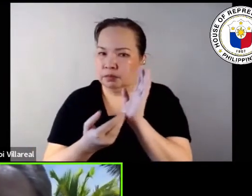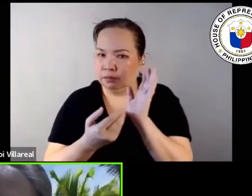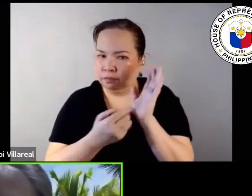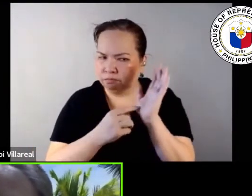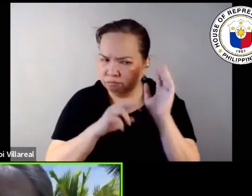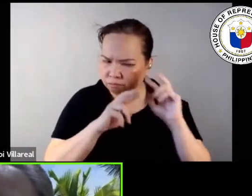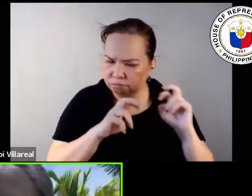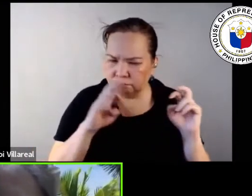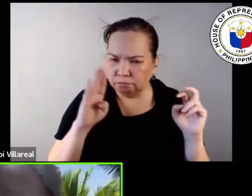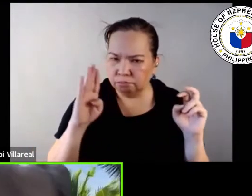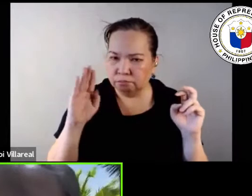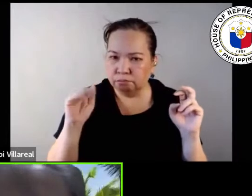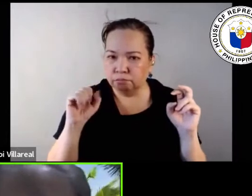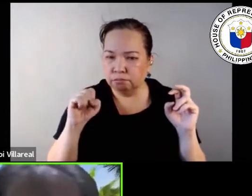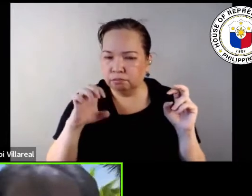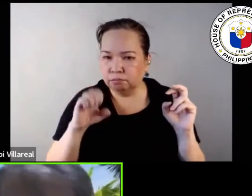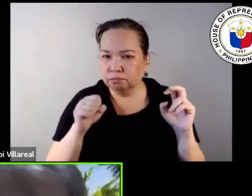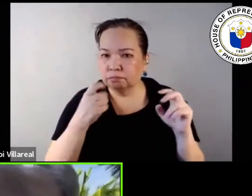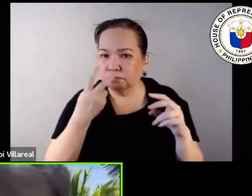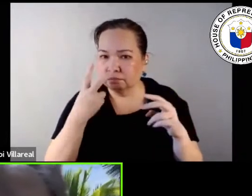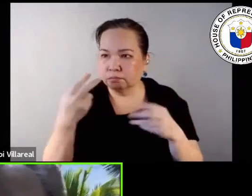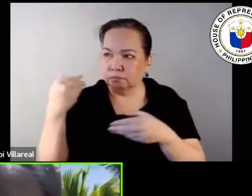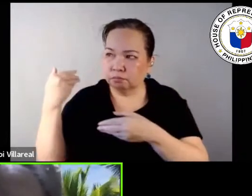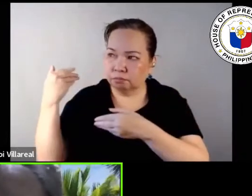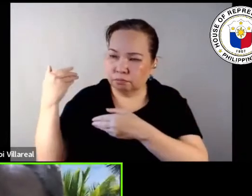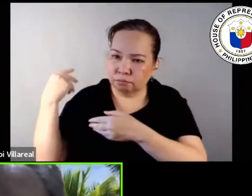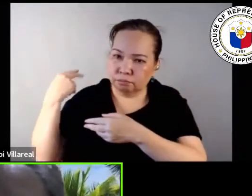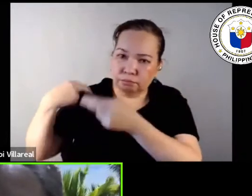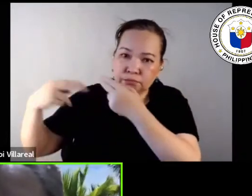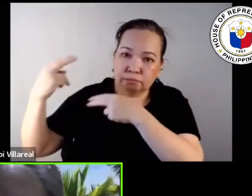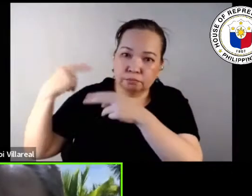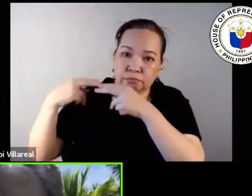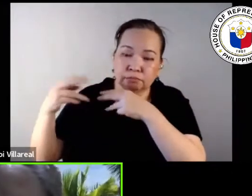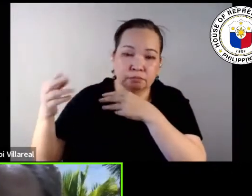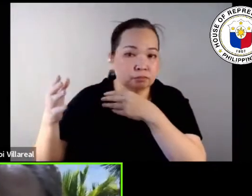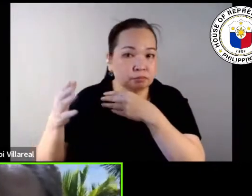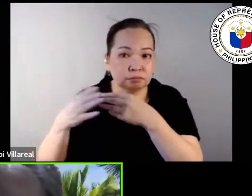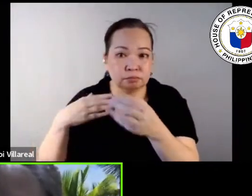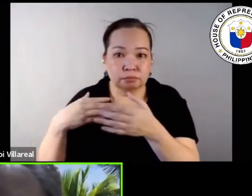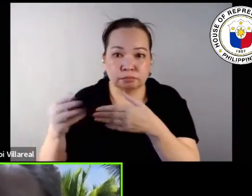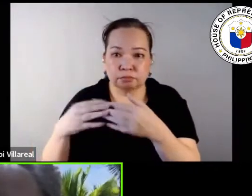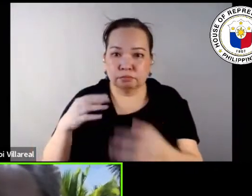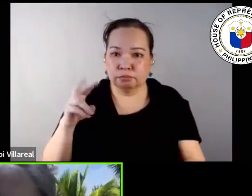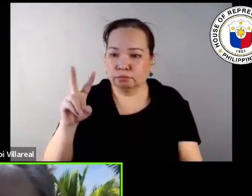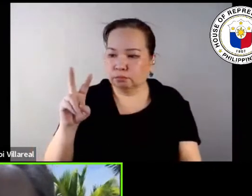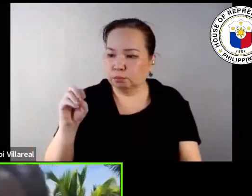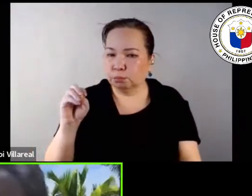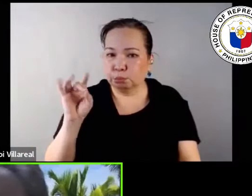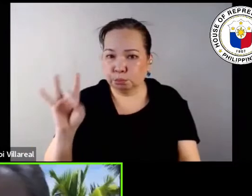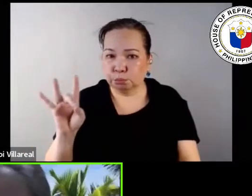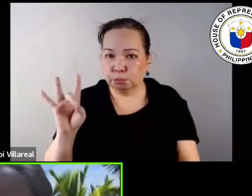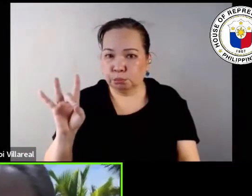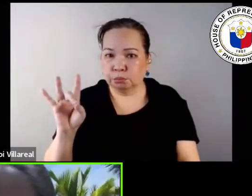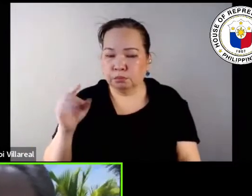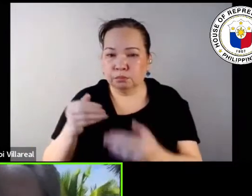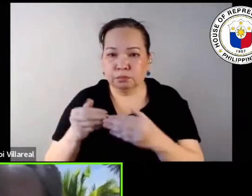po namin historically, kahit na dun sa 2008 advanced